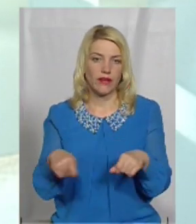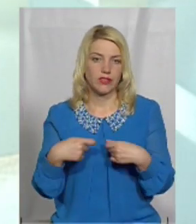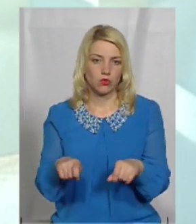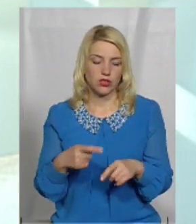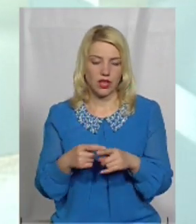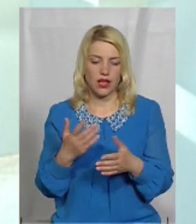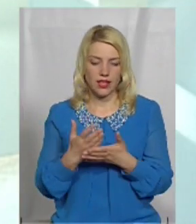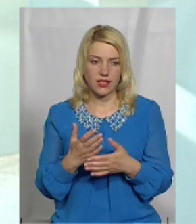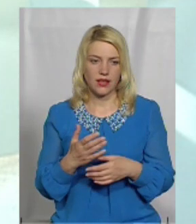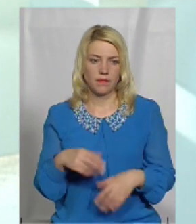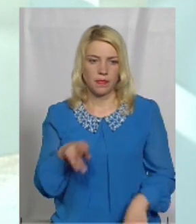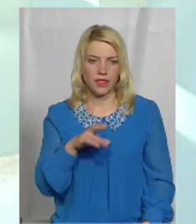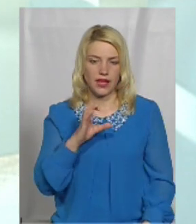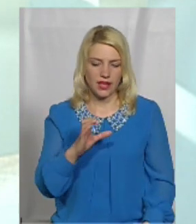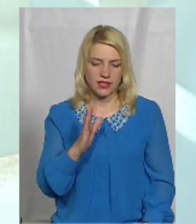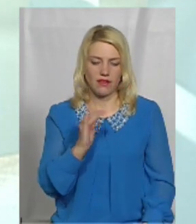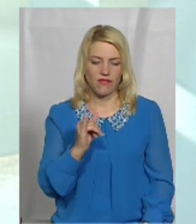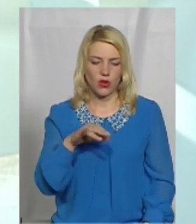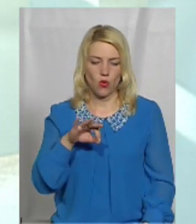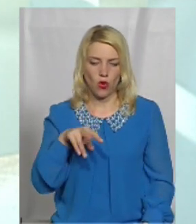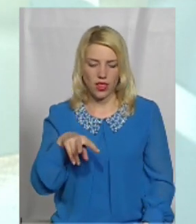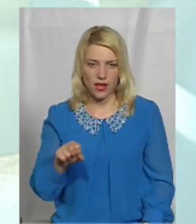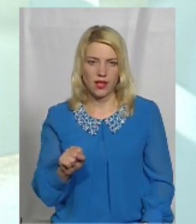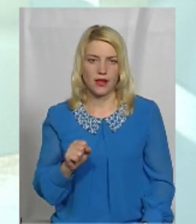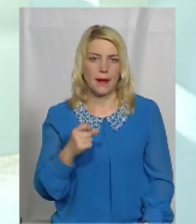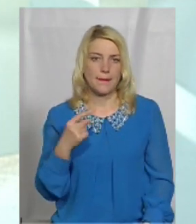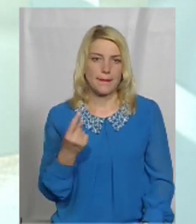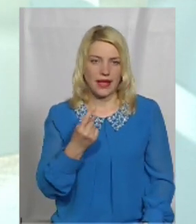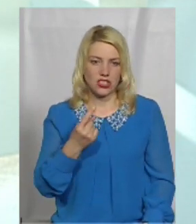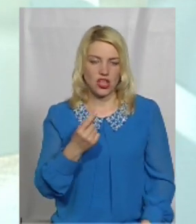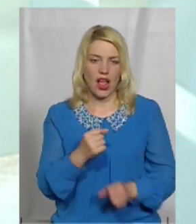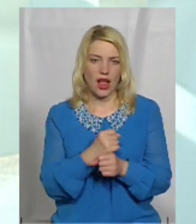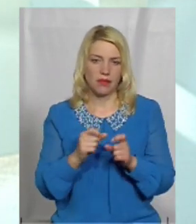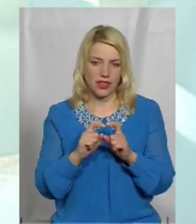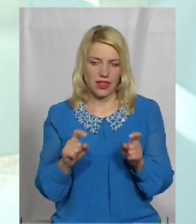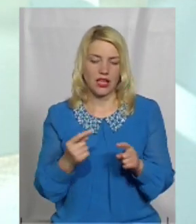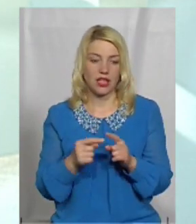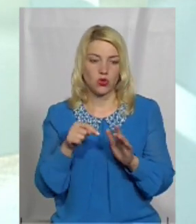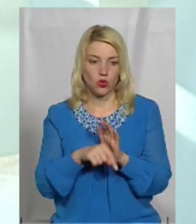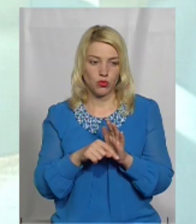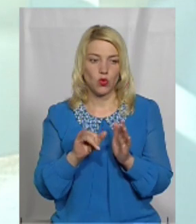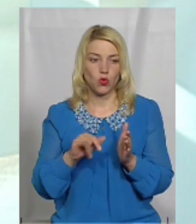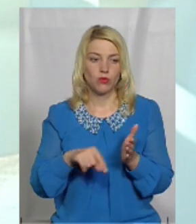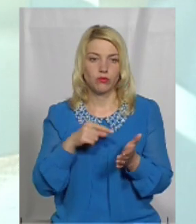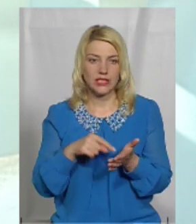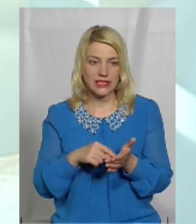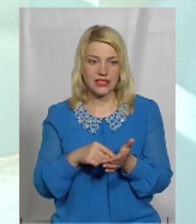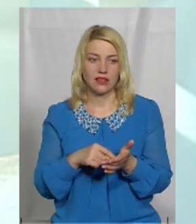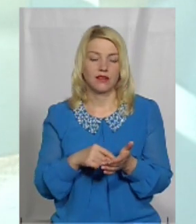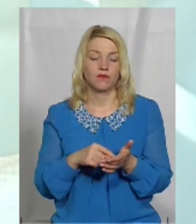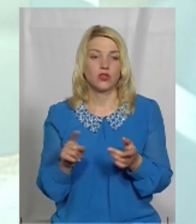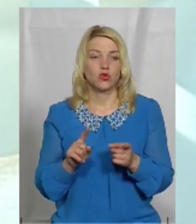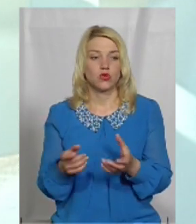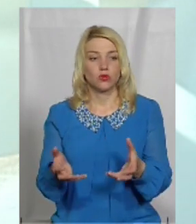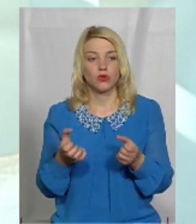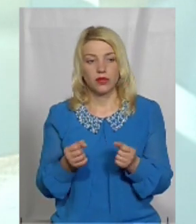велика сітка аптек ДС, аптека «Віола», аптека, перша аптека. Тобто в місті, в принципі,